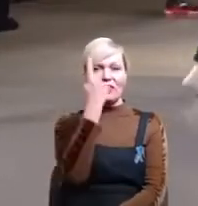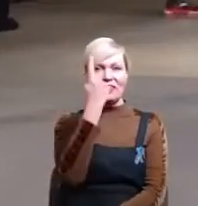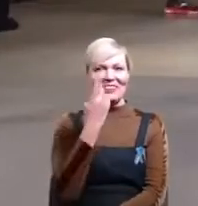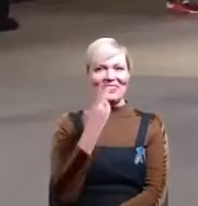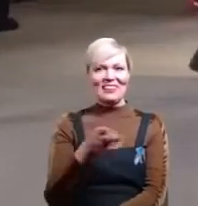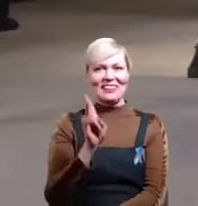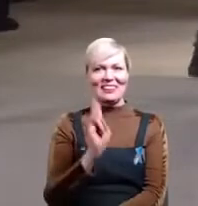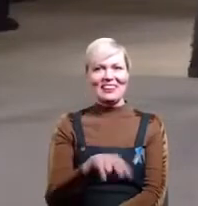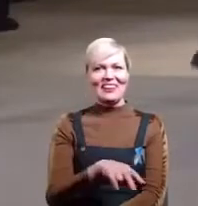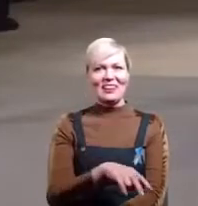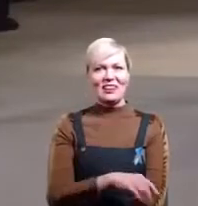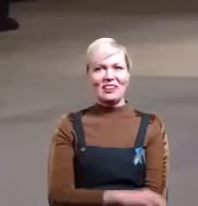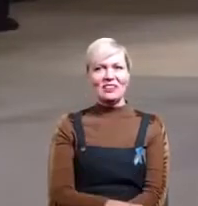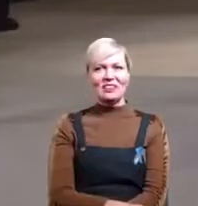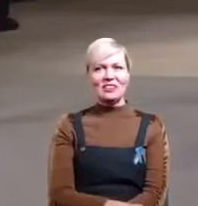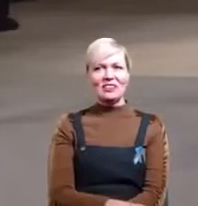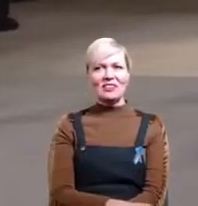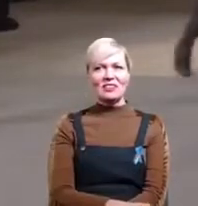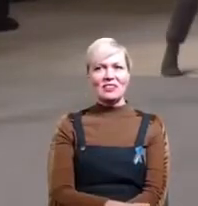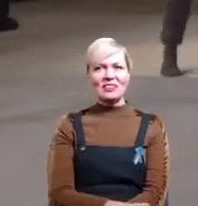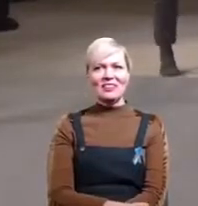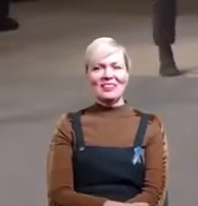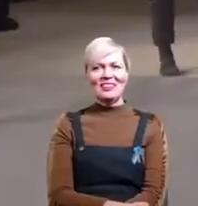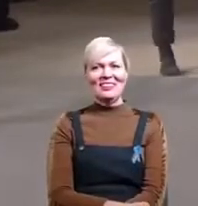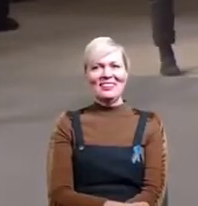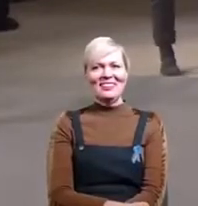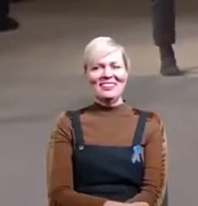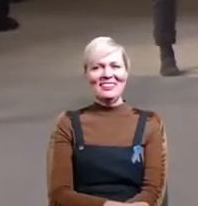Да, Спайдермен.